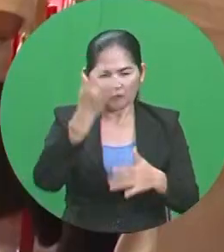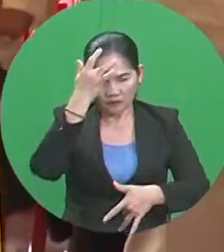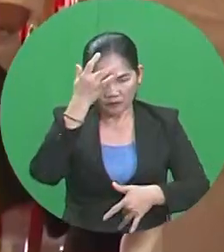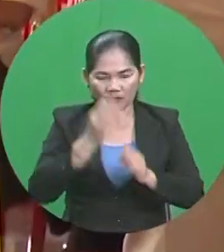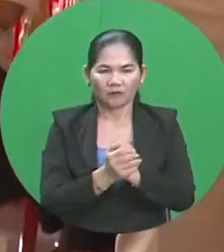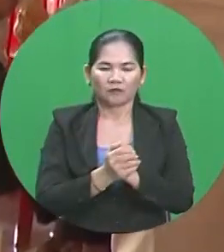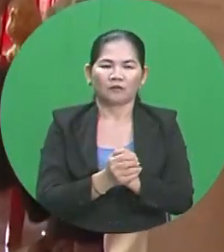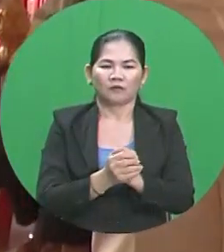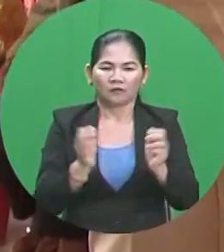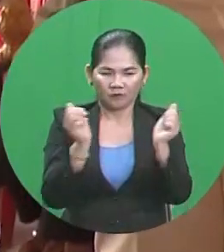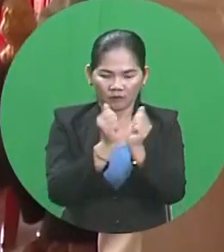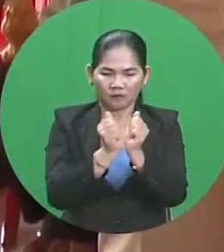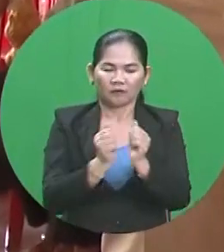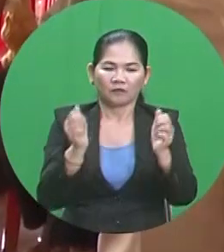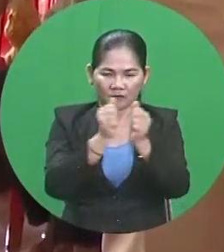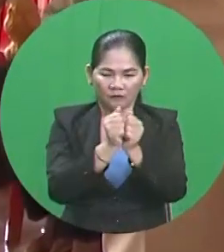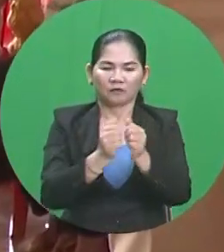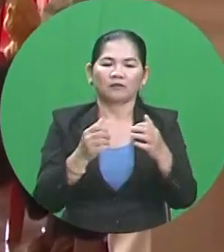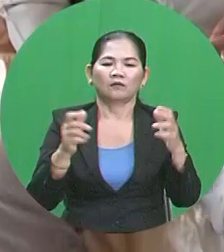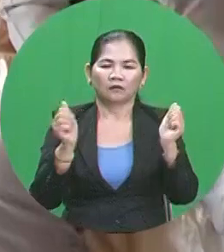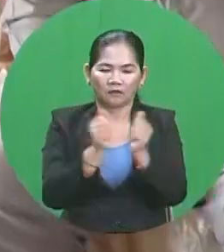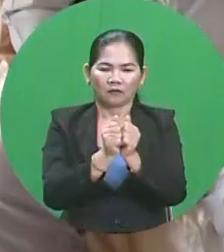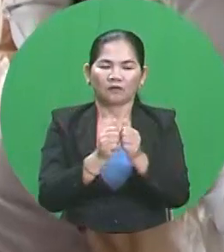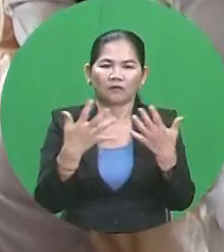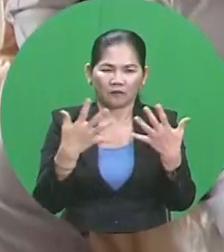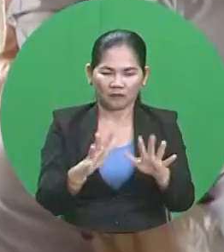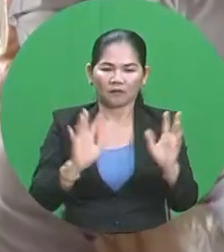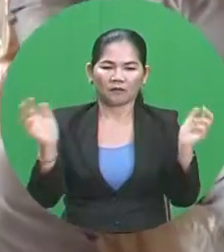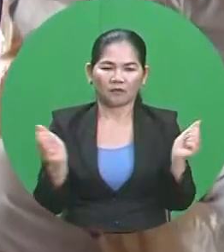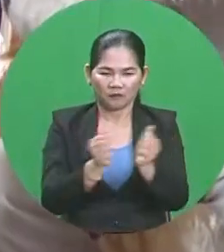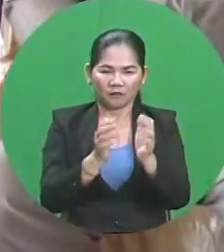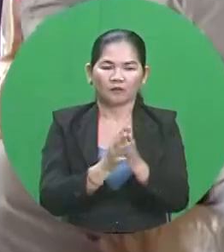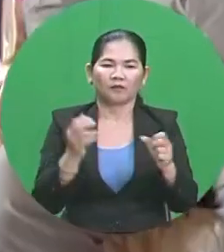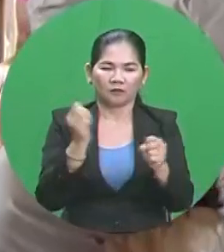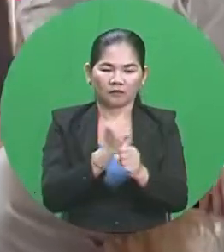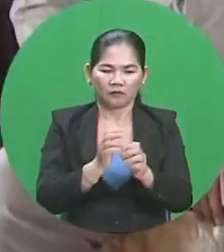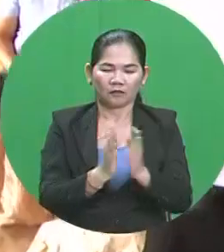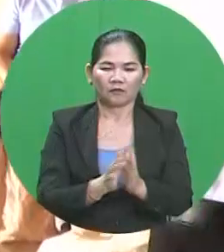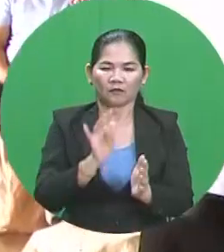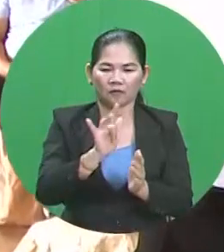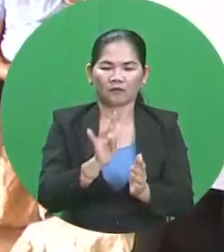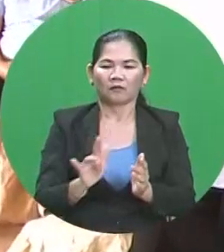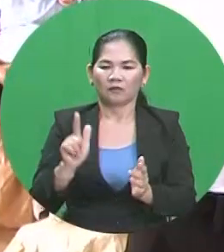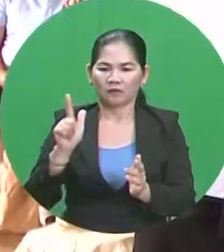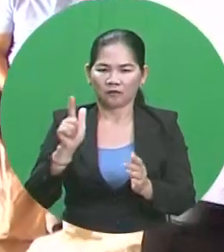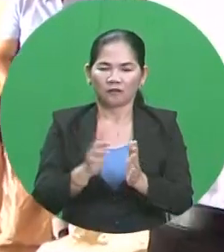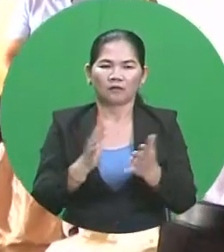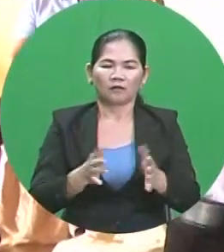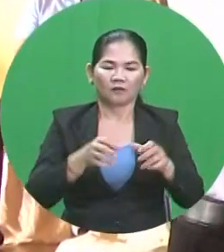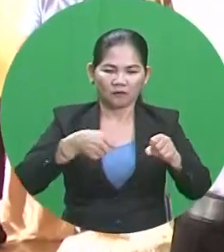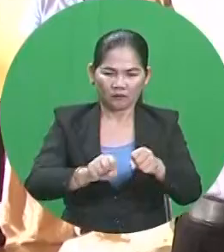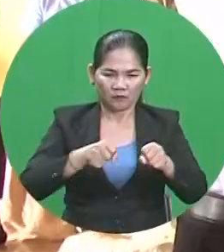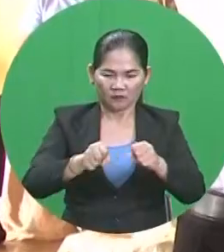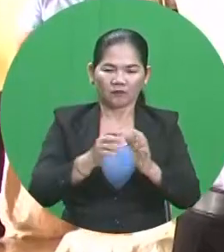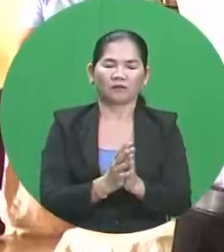និងចងដៃគ្រួសារដែលបានរៀបអភិបាលក្នុងនោះតាមរយៈក្រុមការងារឯកឧត្តមប៉ាសុជាតិវងបានឧបត្ថម្ភម៉ូតូមួយគ្រឿ